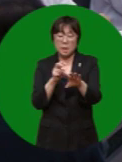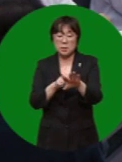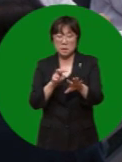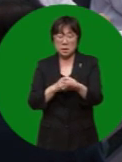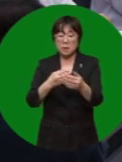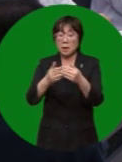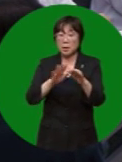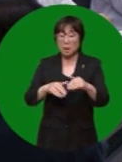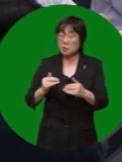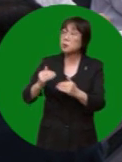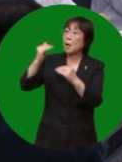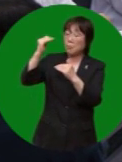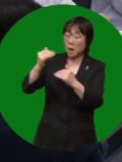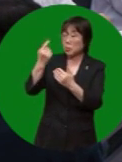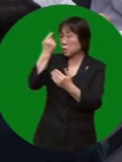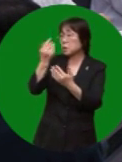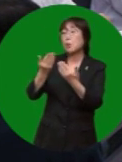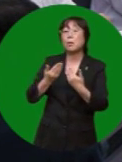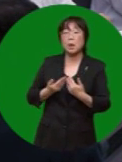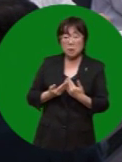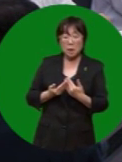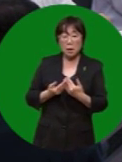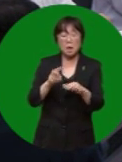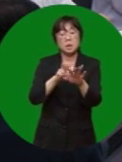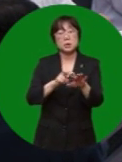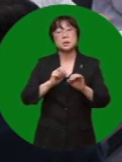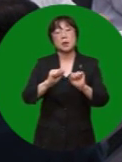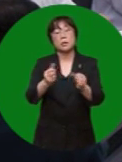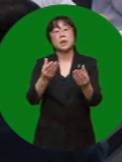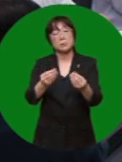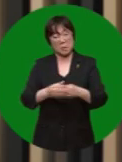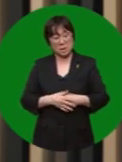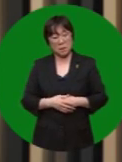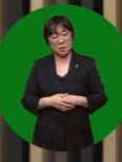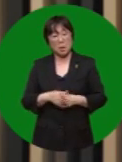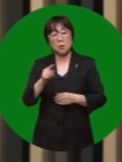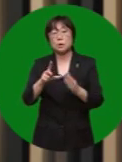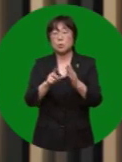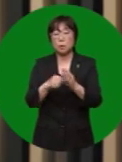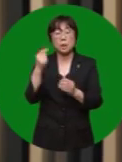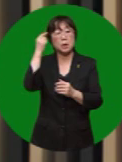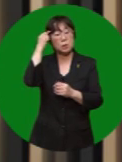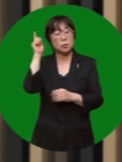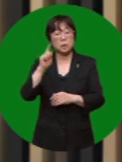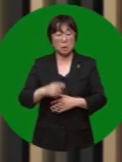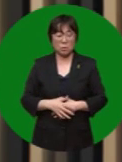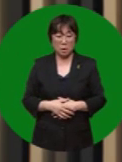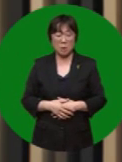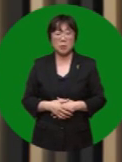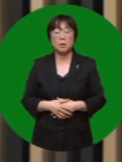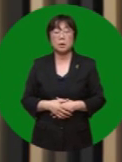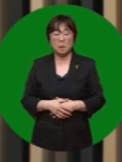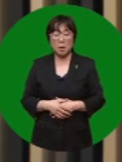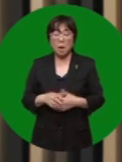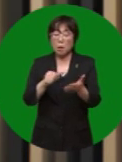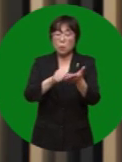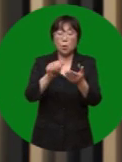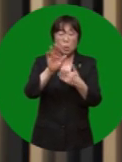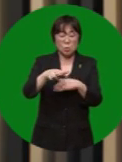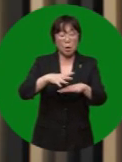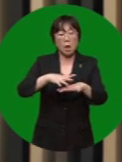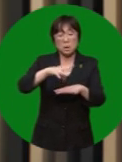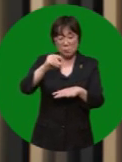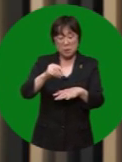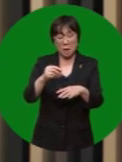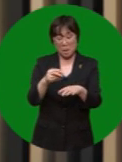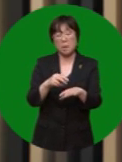されている先輩に教えてもらいながら診断を行いました。その時に思ったのが、登録後初め